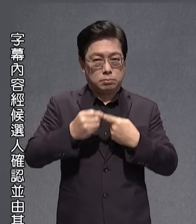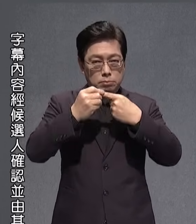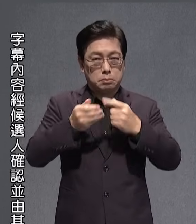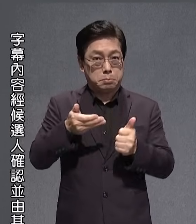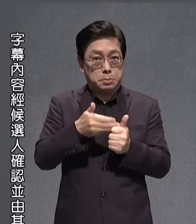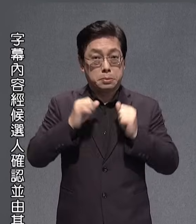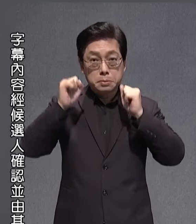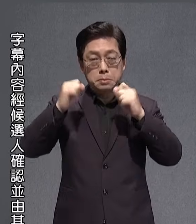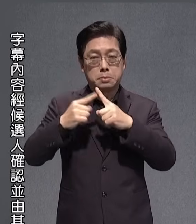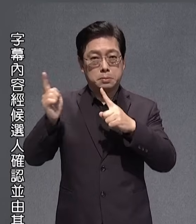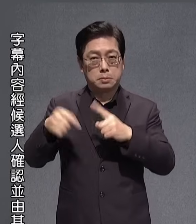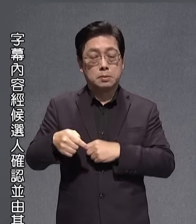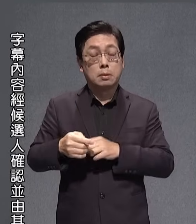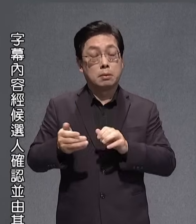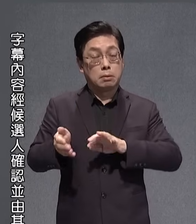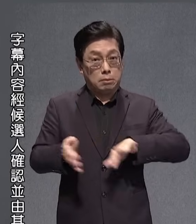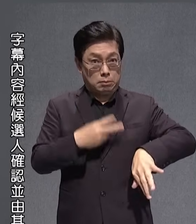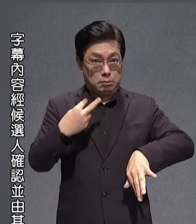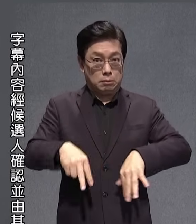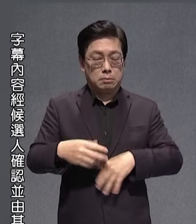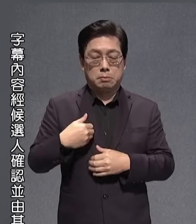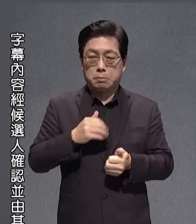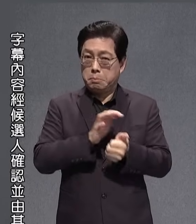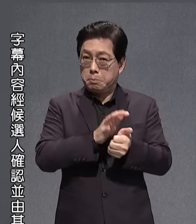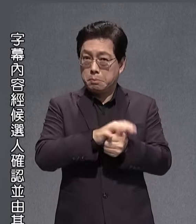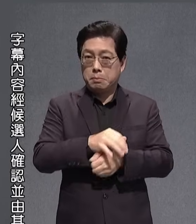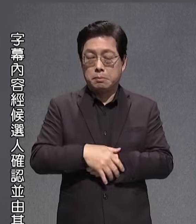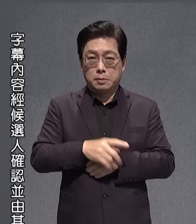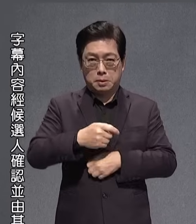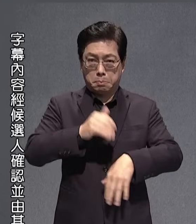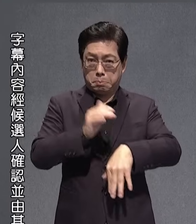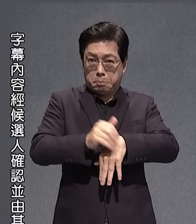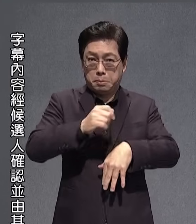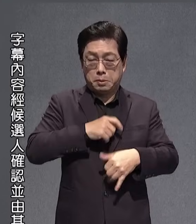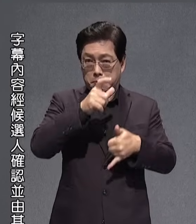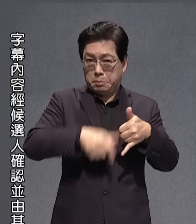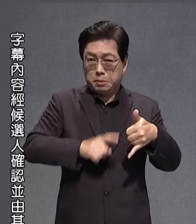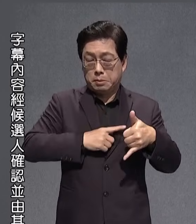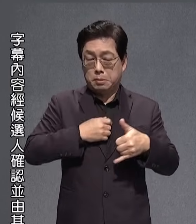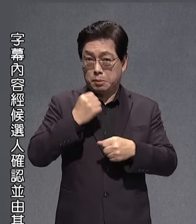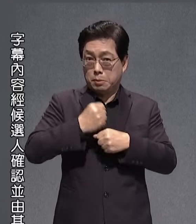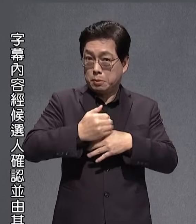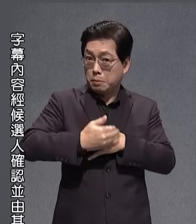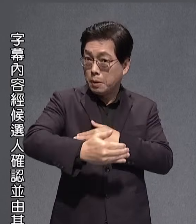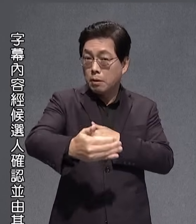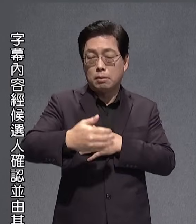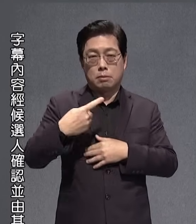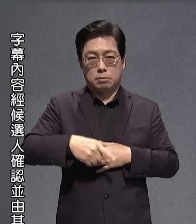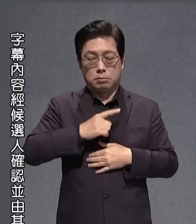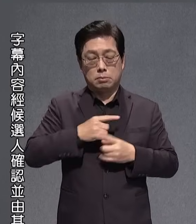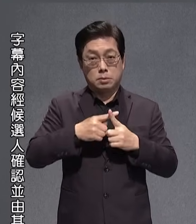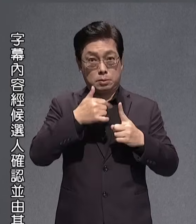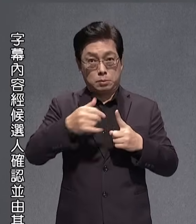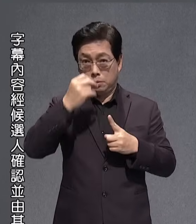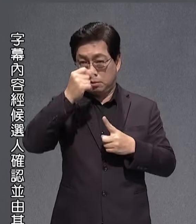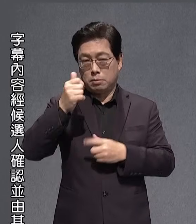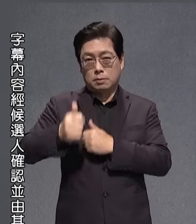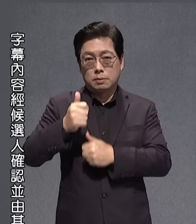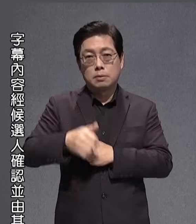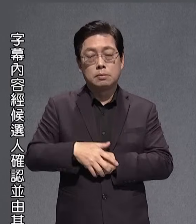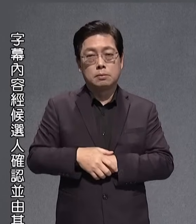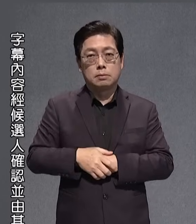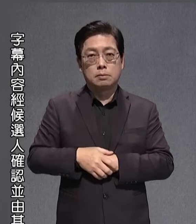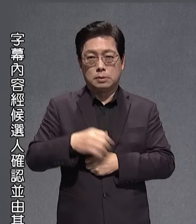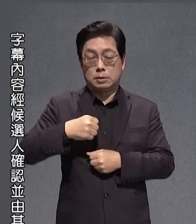培养运动人才以外，更要积极的辅导肌肉运动员的职涯规划，办理运动人员的特种考试，以